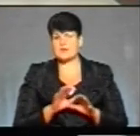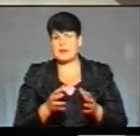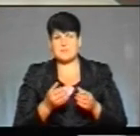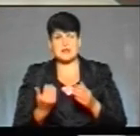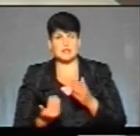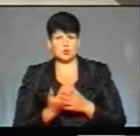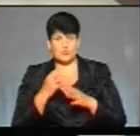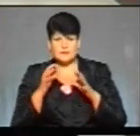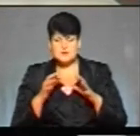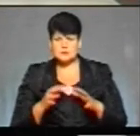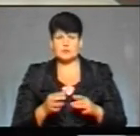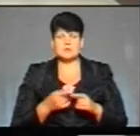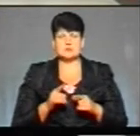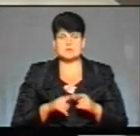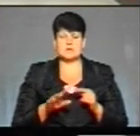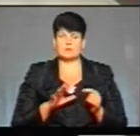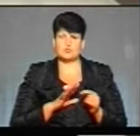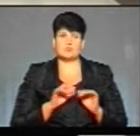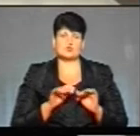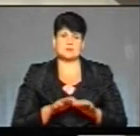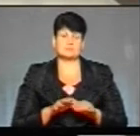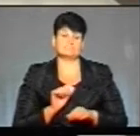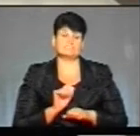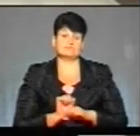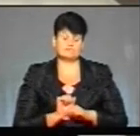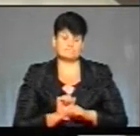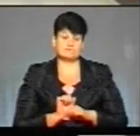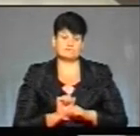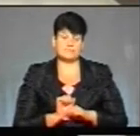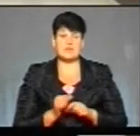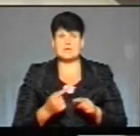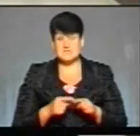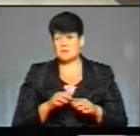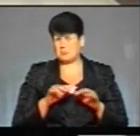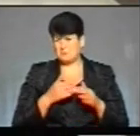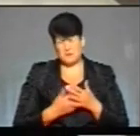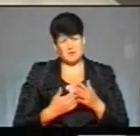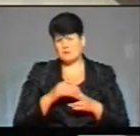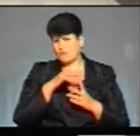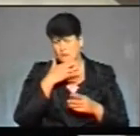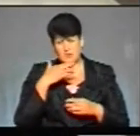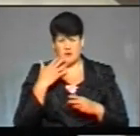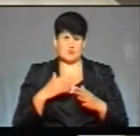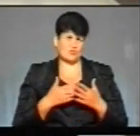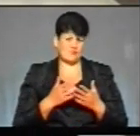закони, це був процес приторможений. І так, і це, ну, один з прикладів, але це багато може бути таких варіантів, так, і ми розуміємо, що, можливо, не все